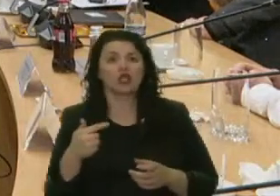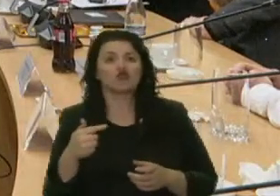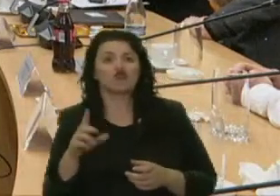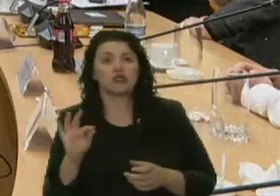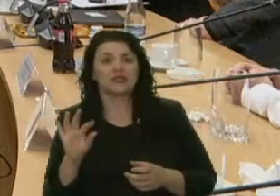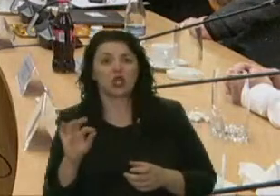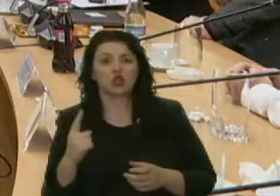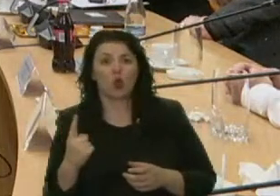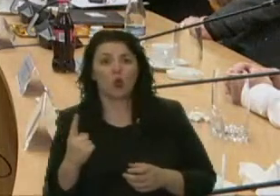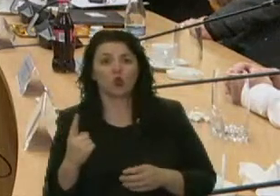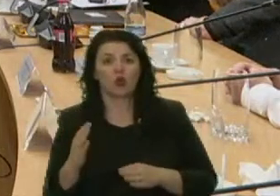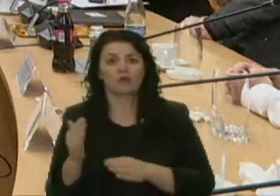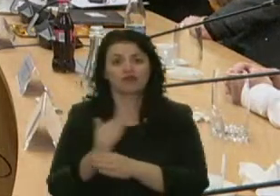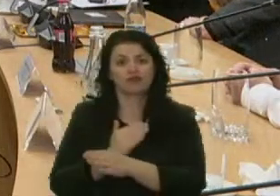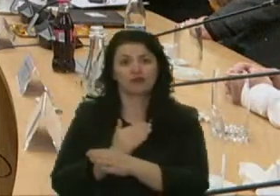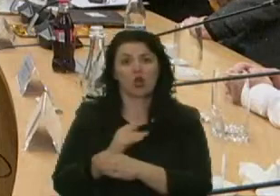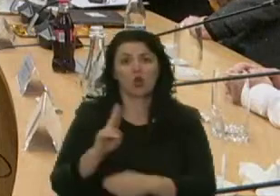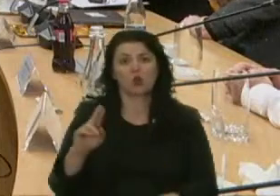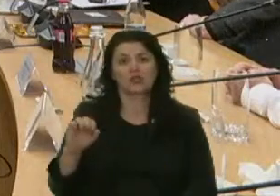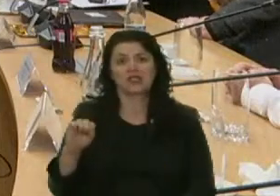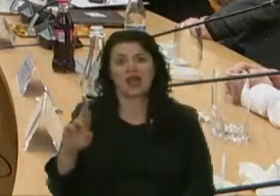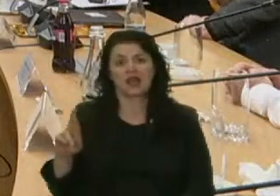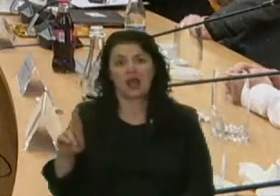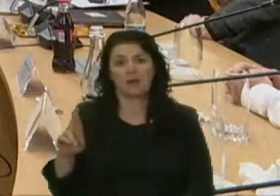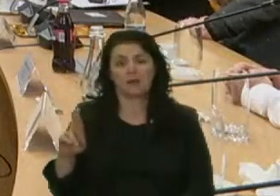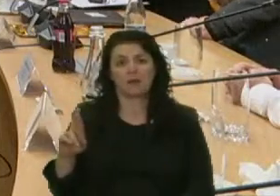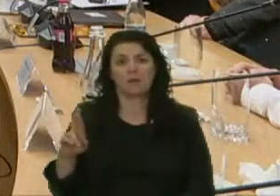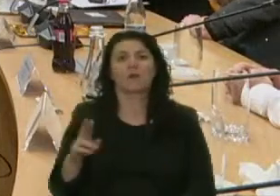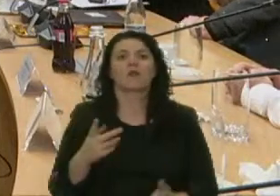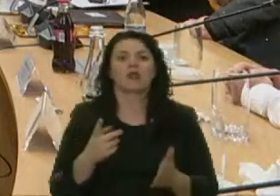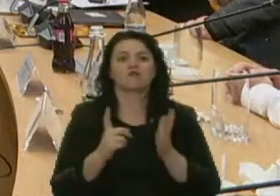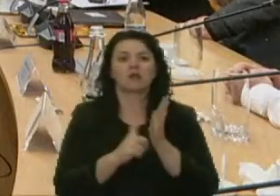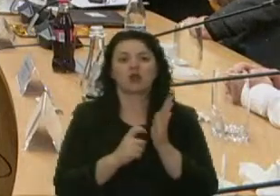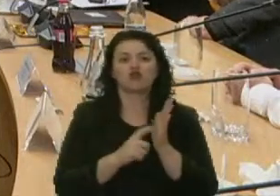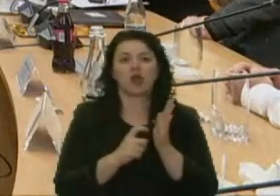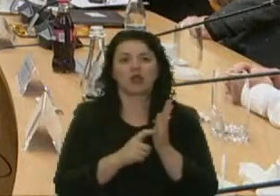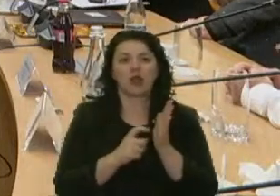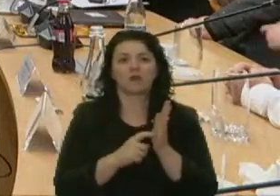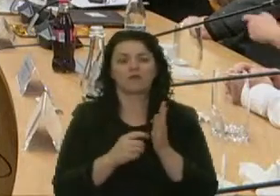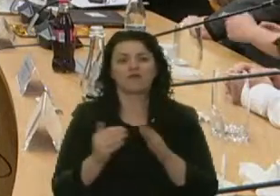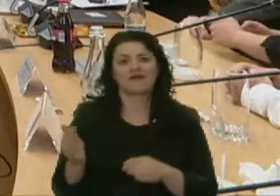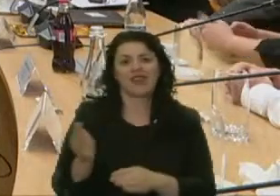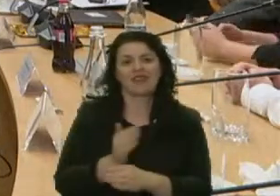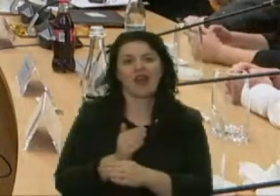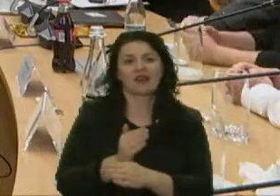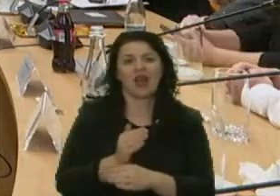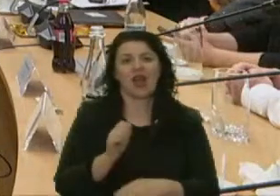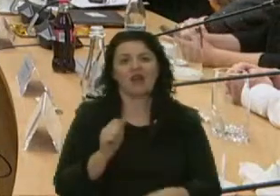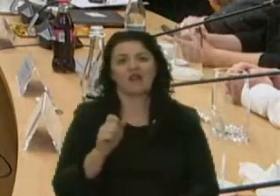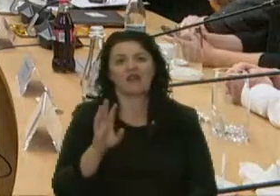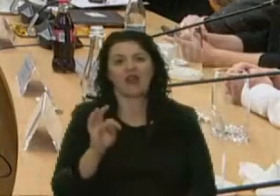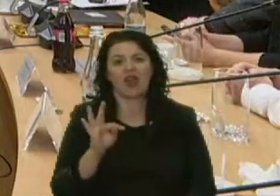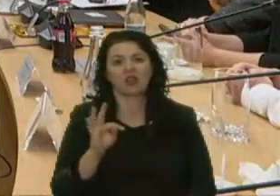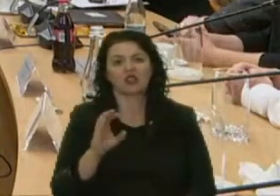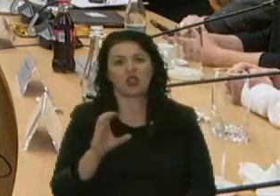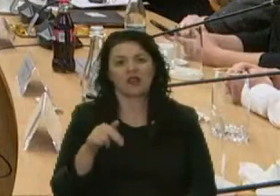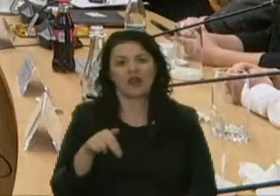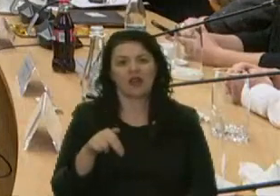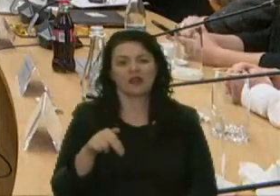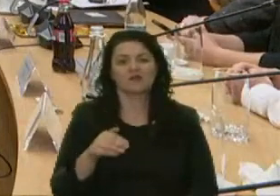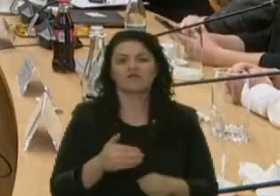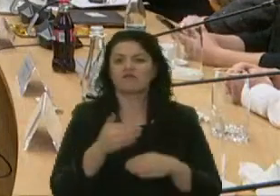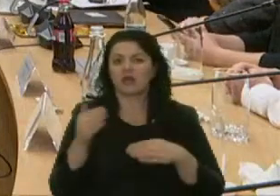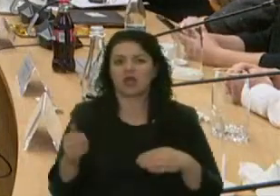dinainte să existe usr ul de altfel se cere OG 51 dinainte ca afcn ul să treacă pe